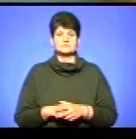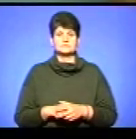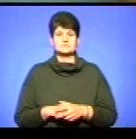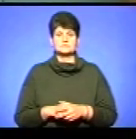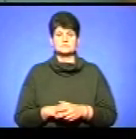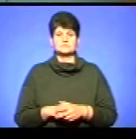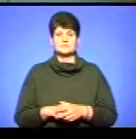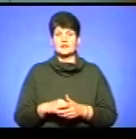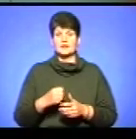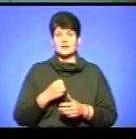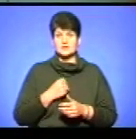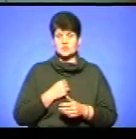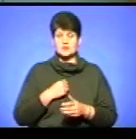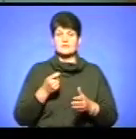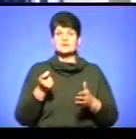На жаль, він